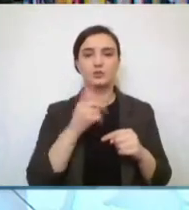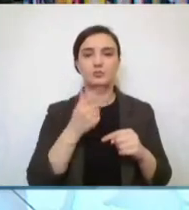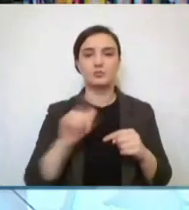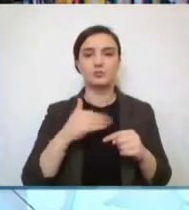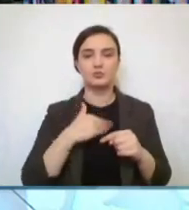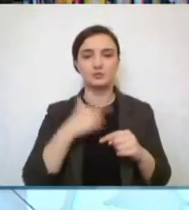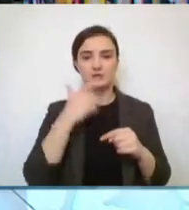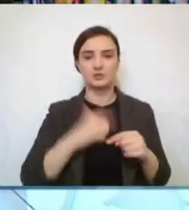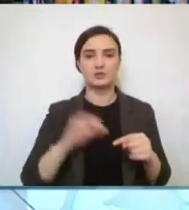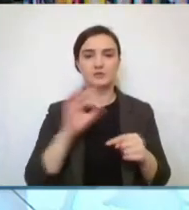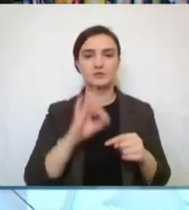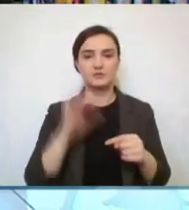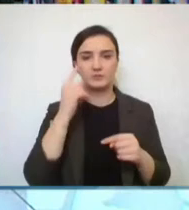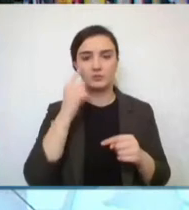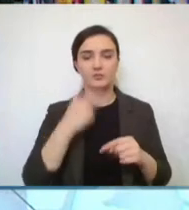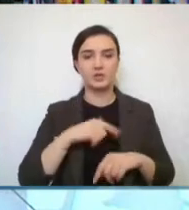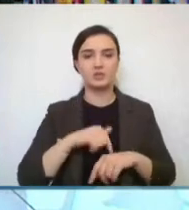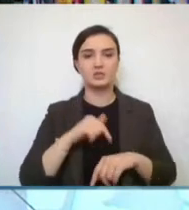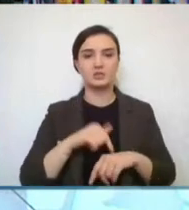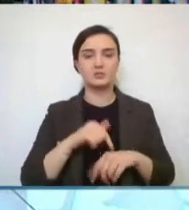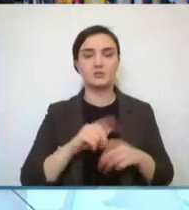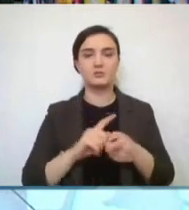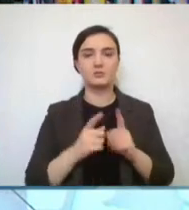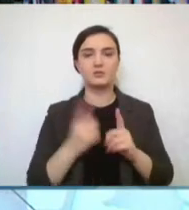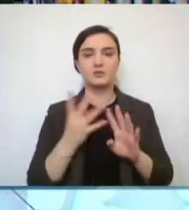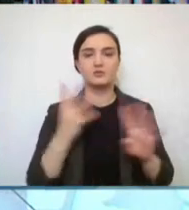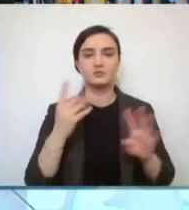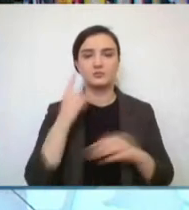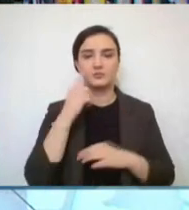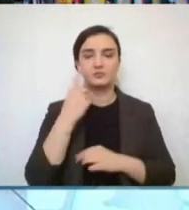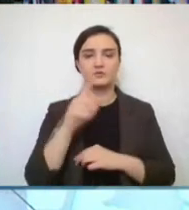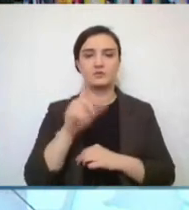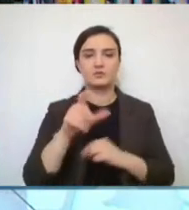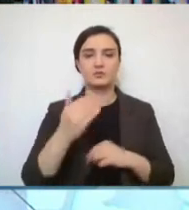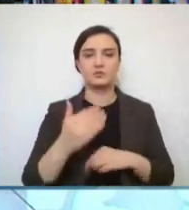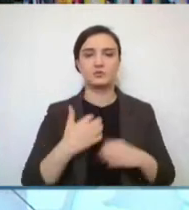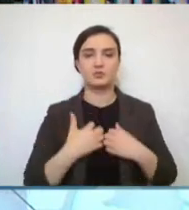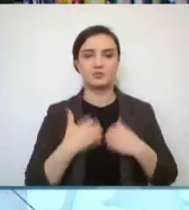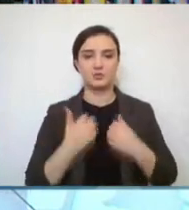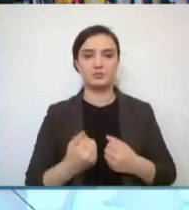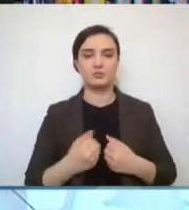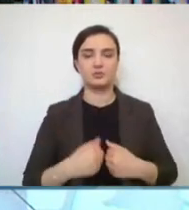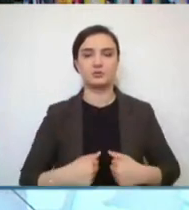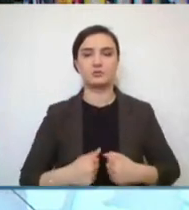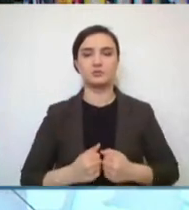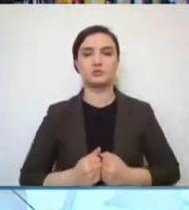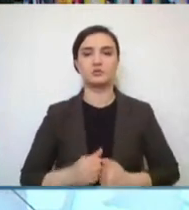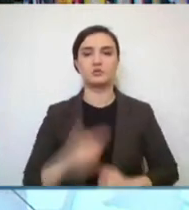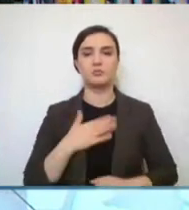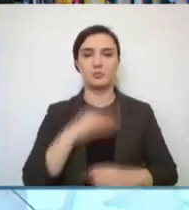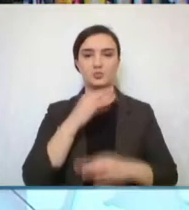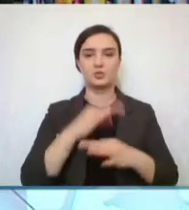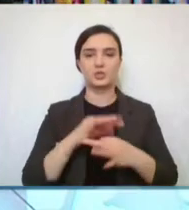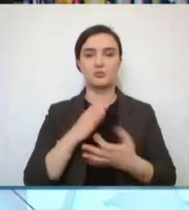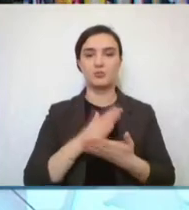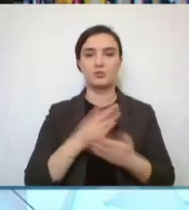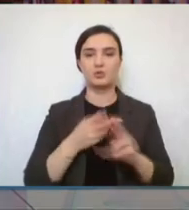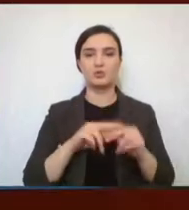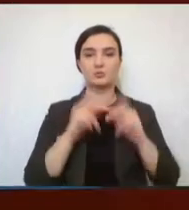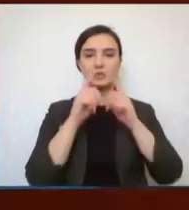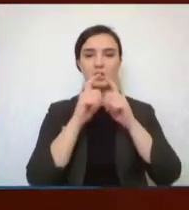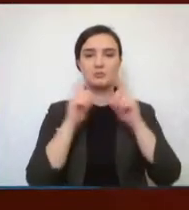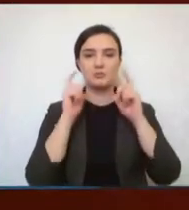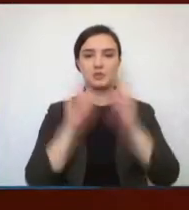ჩემს განცდებზე, არამედ მე პირველ რიგში ფიქრობ სხვა ადამიანების ჯანმრთელობაზე და ჩემი პასუხისმგებლობა არის ის, რომ მიკეთია ნიღაბი.